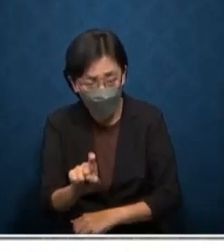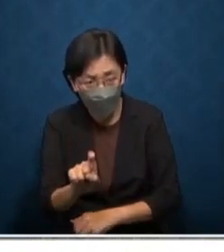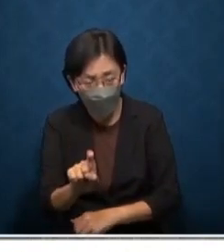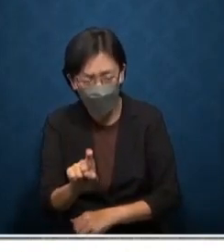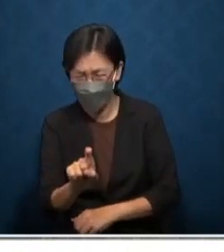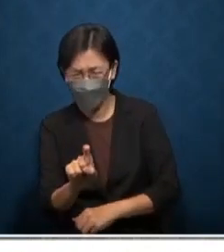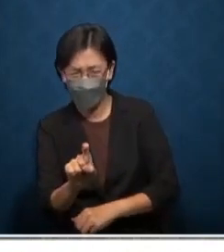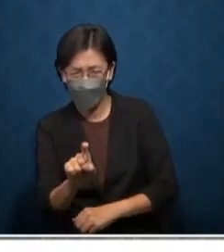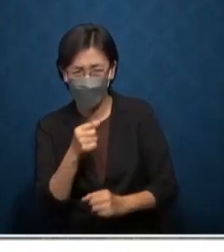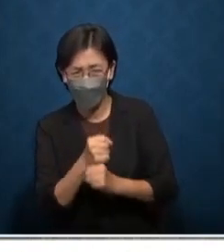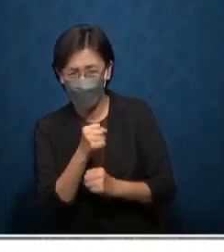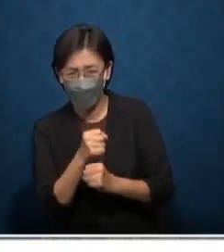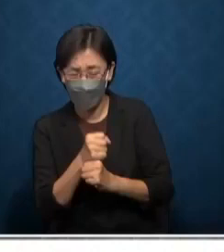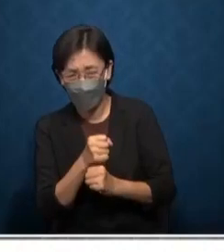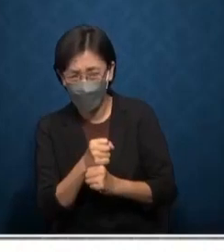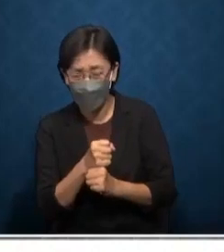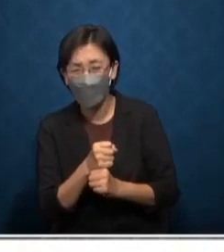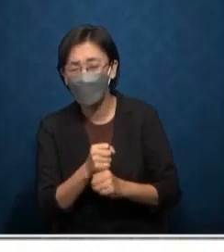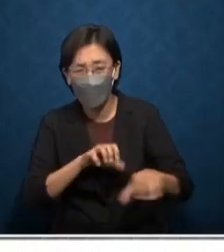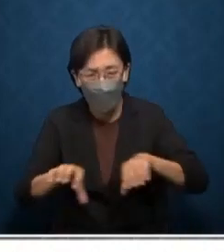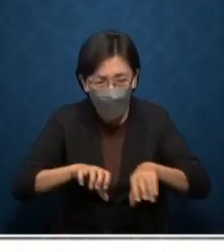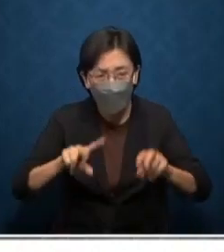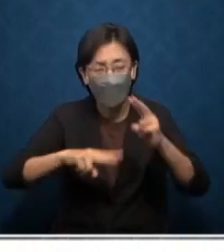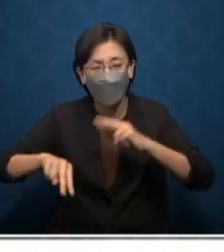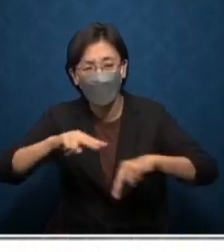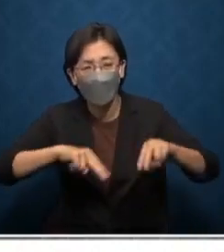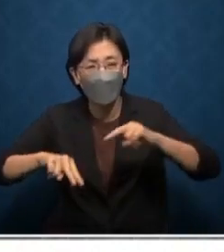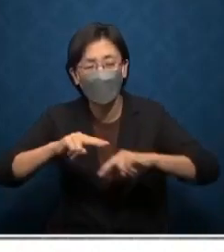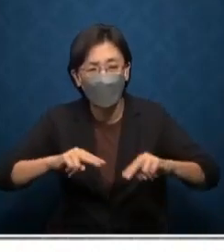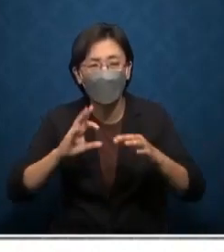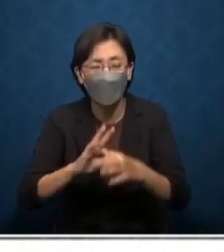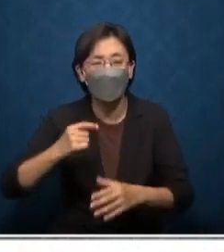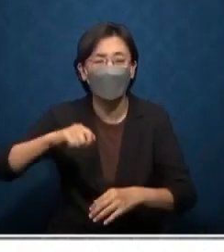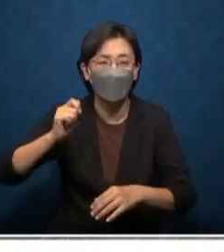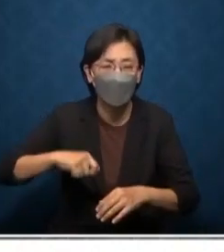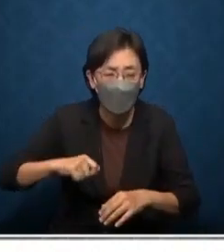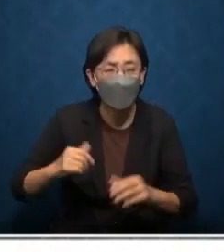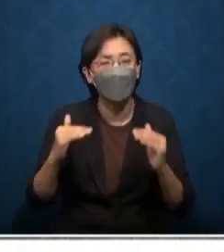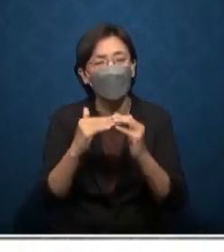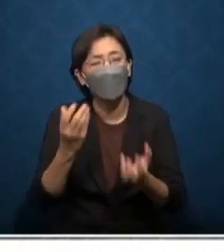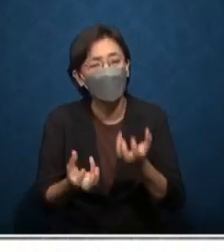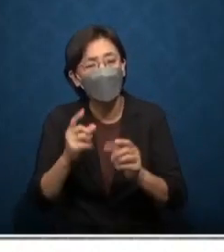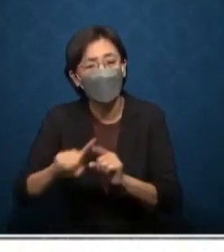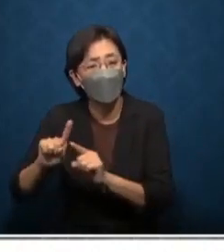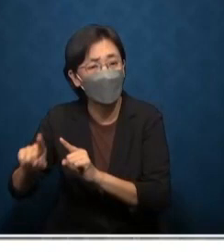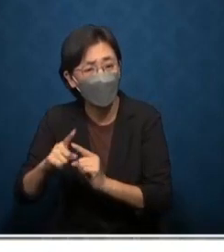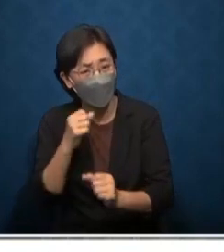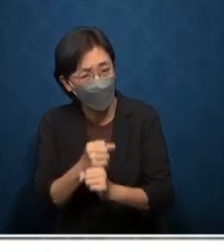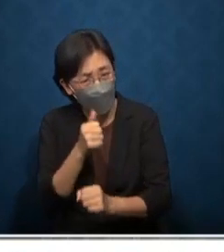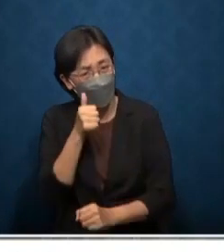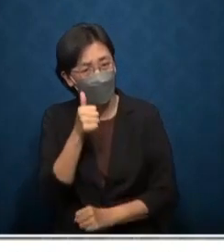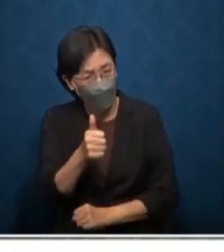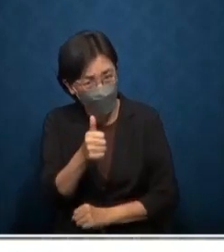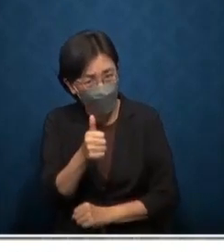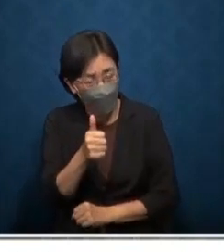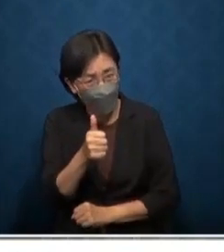หรอจะทำการกิจการต่าง ๆ ในกระบวนการยุธิธรรมเนี่ยได้ดีท่วนทั่ว